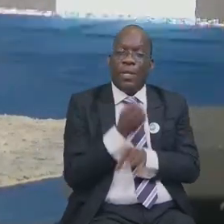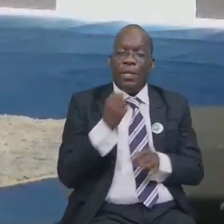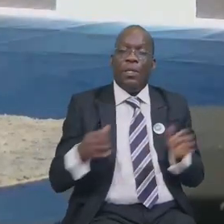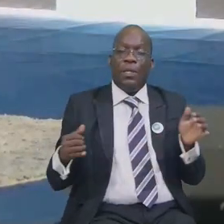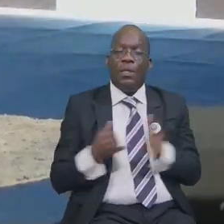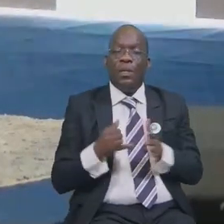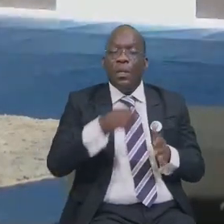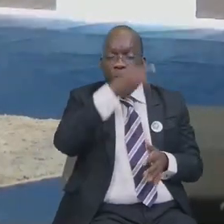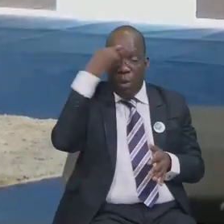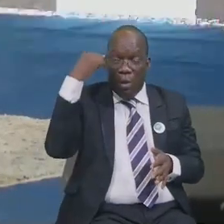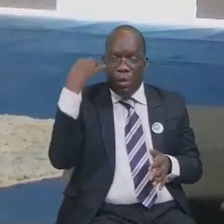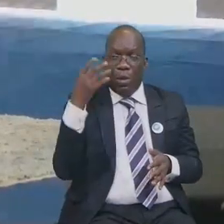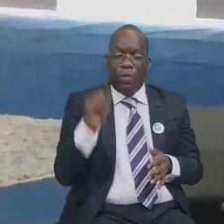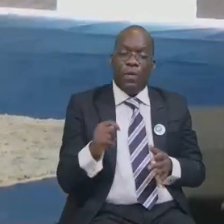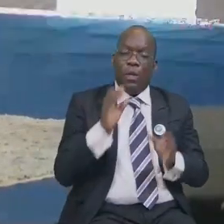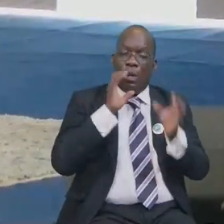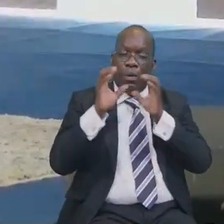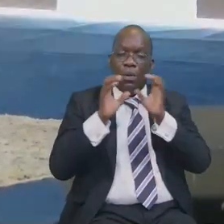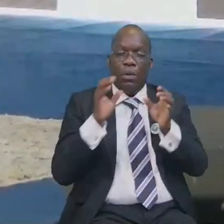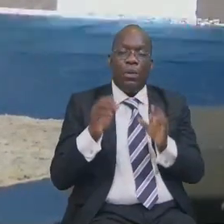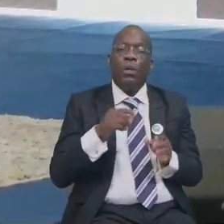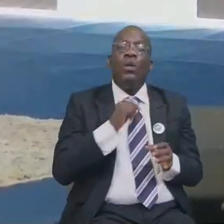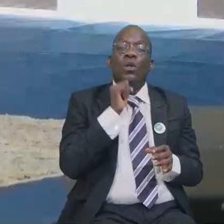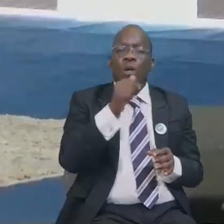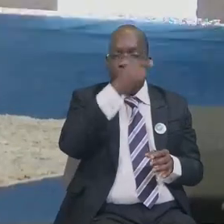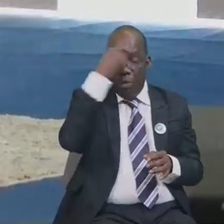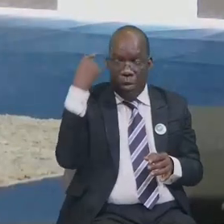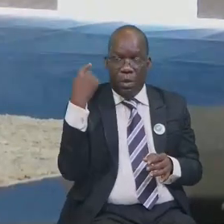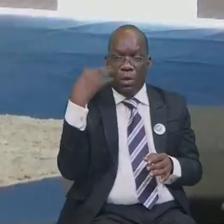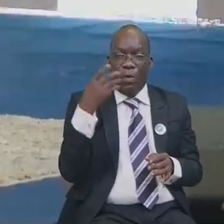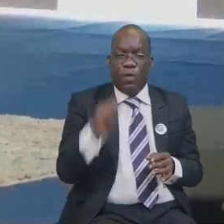à cause de la communication, pas à cause